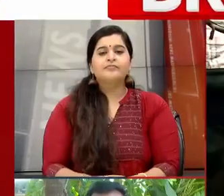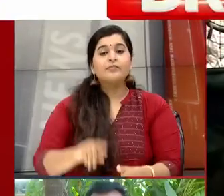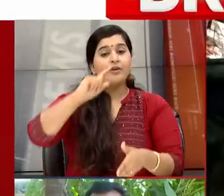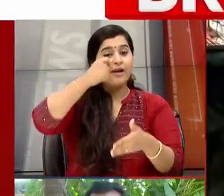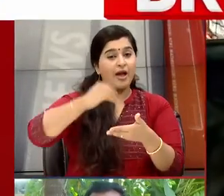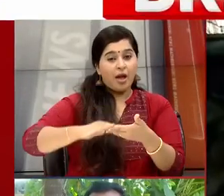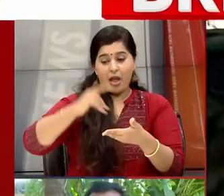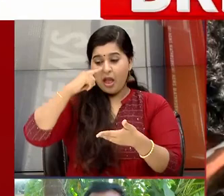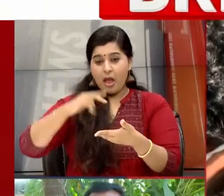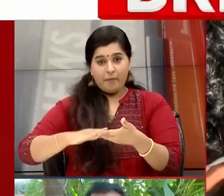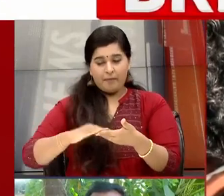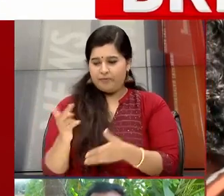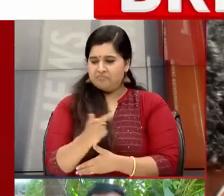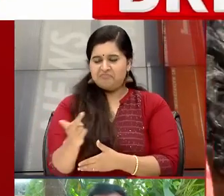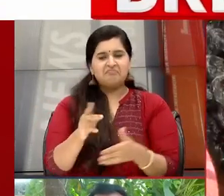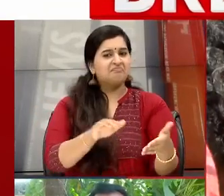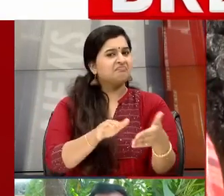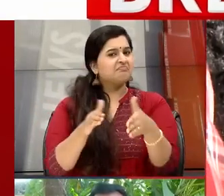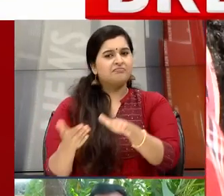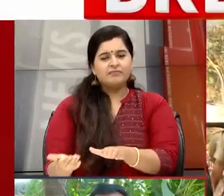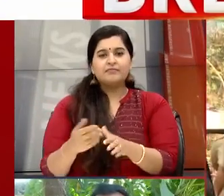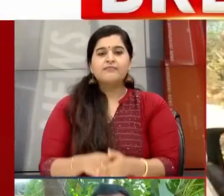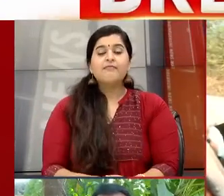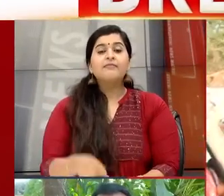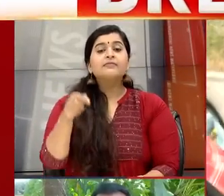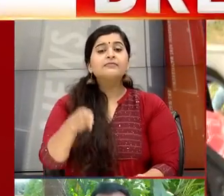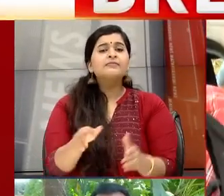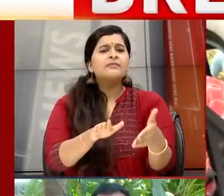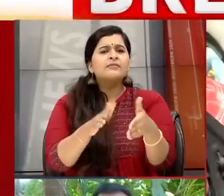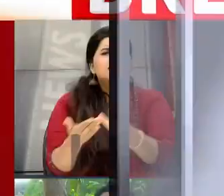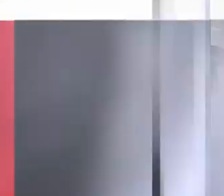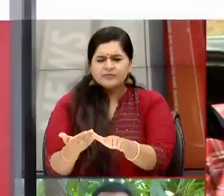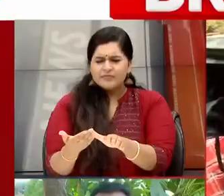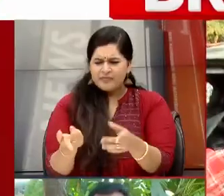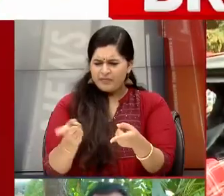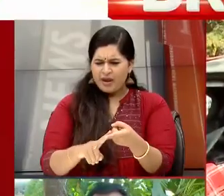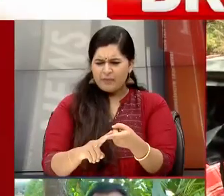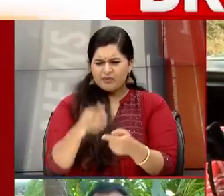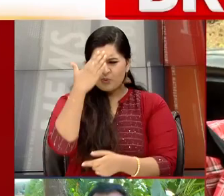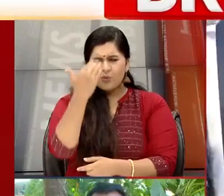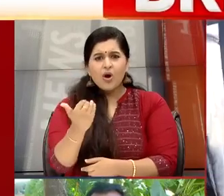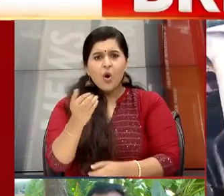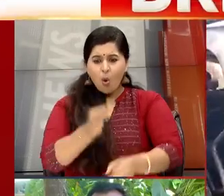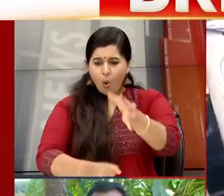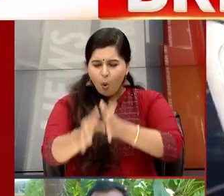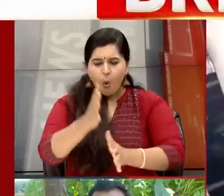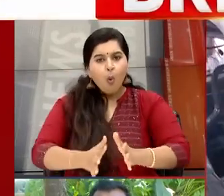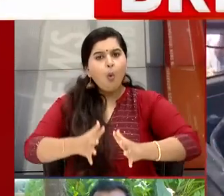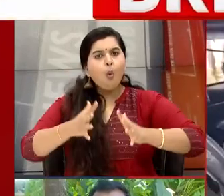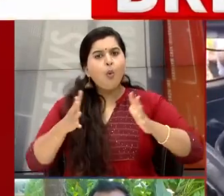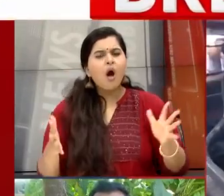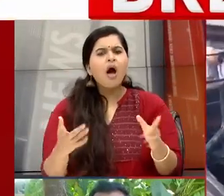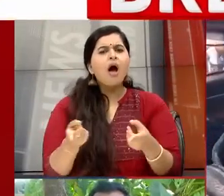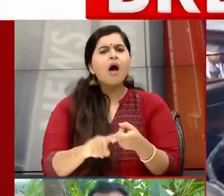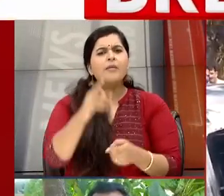അവർ ഇരുവരും കുറ്റ്യാട്ടൂർ സ്വദേശികളായിരുന്നു. ഈ മരണത്തിന് പിന്നാലെ ഇത് എന്തുകൊണ്ട് ഈ ഇത്ര വലിയ തീപിടുത്തമുണ്ടായി? അതായത് ഇവർക്ക്